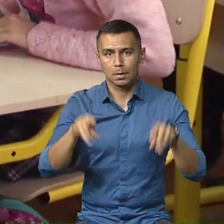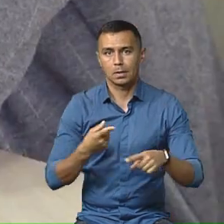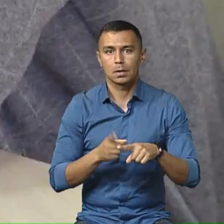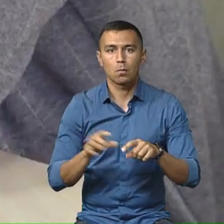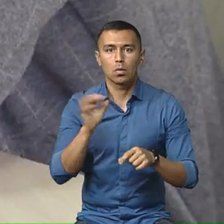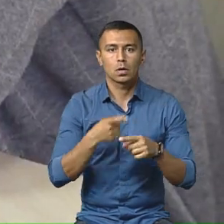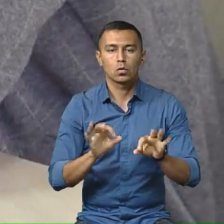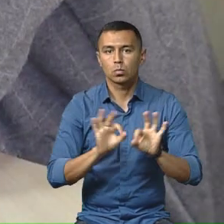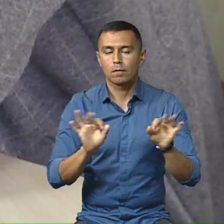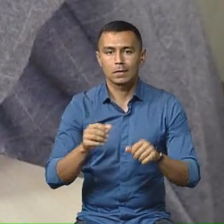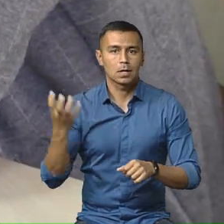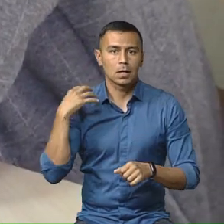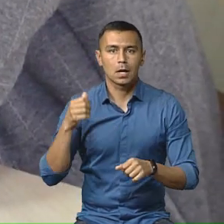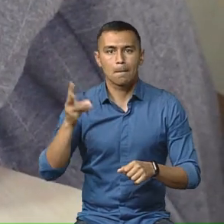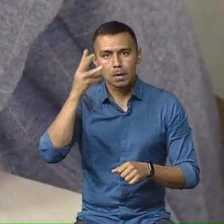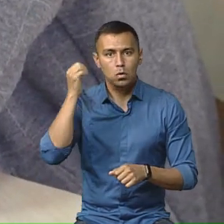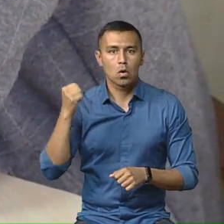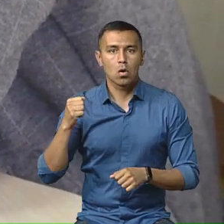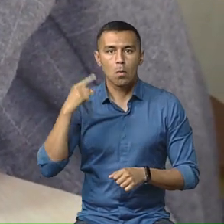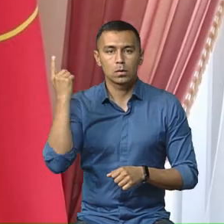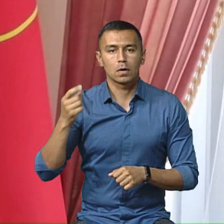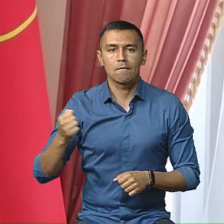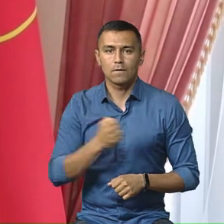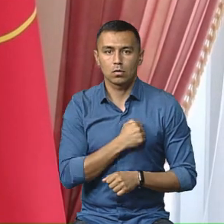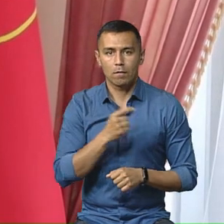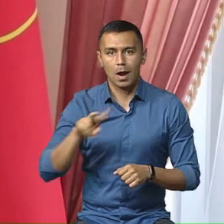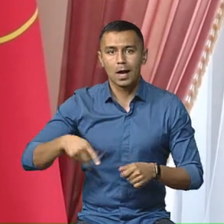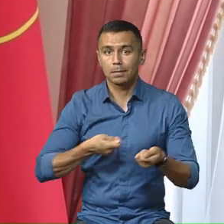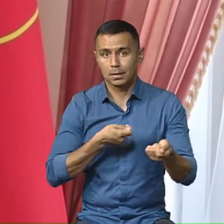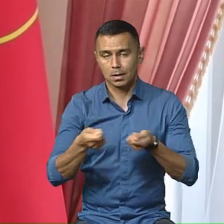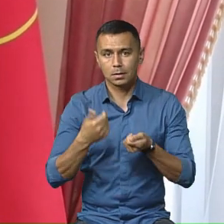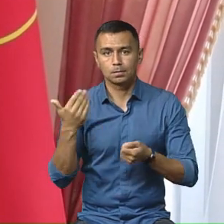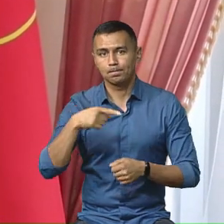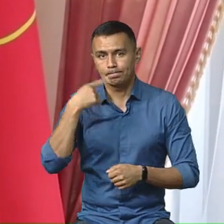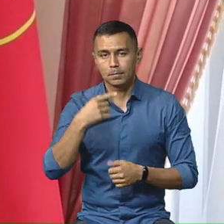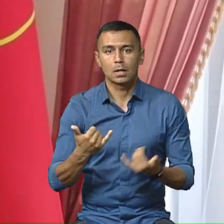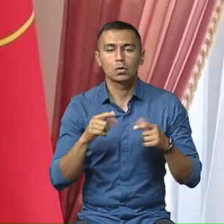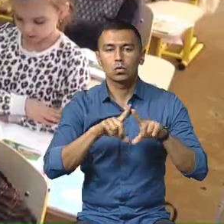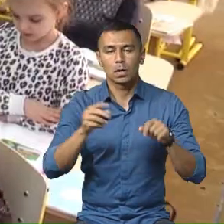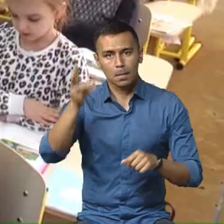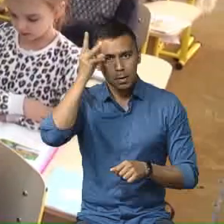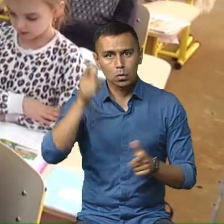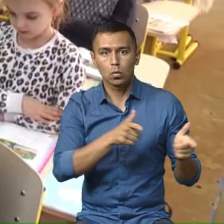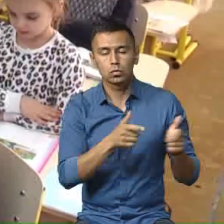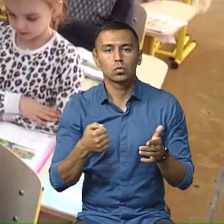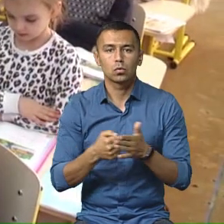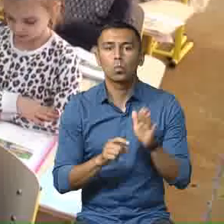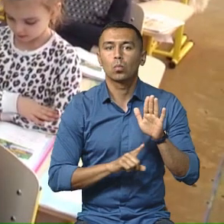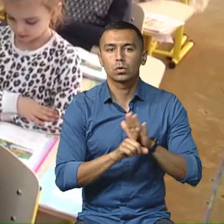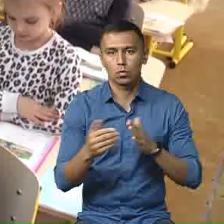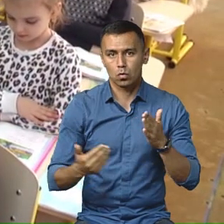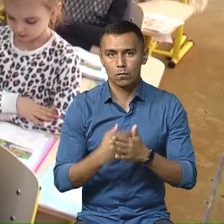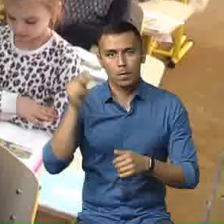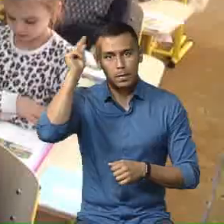це розповів начальник Хмельницької обласної військової адміністрації Сергій Гамалій. За його словами, наразі школи Хмельниччини готуються до початку